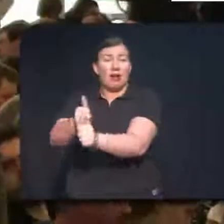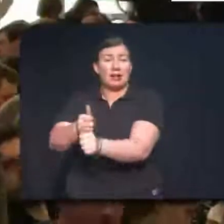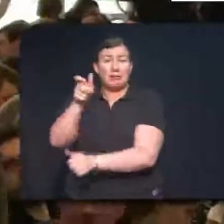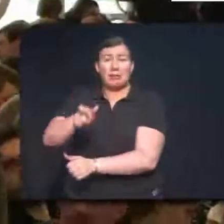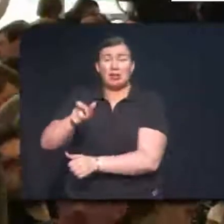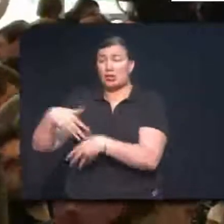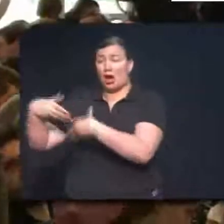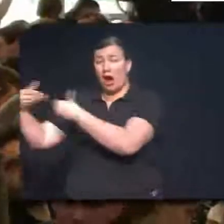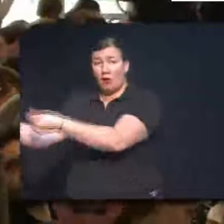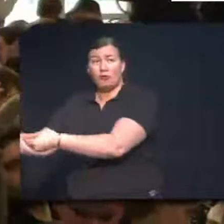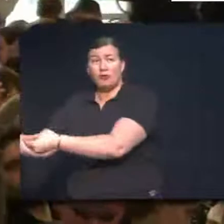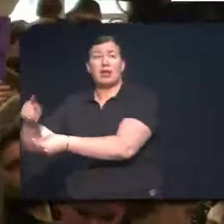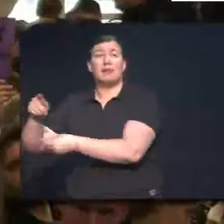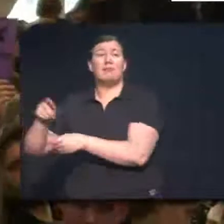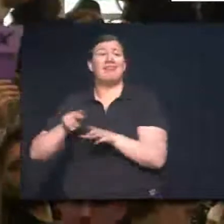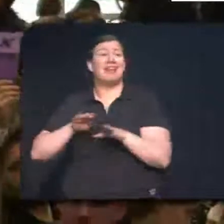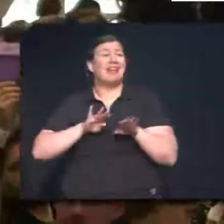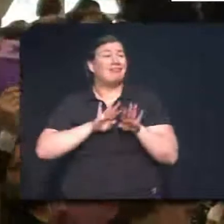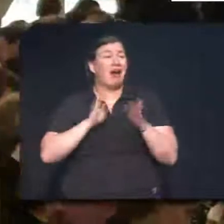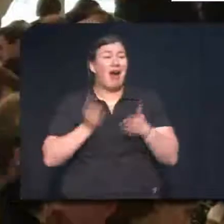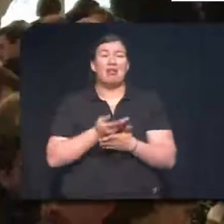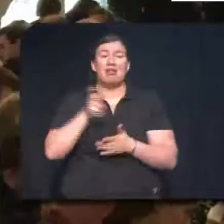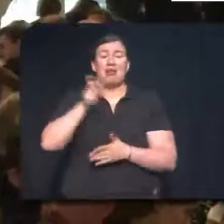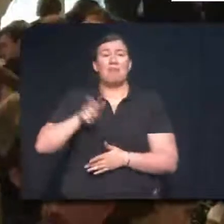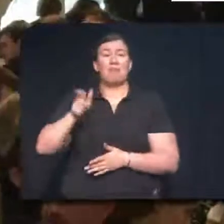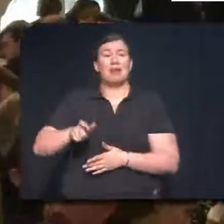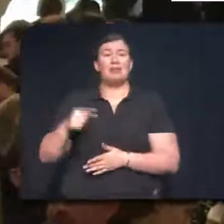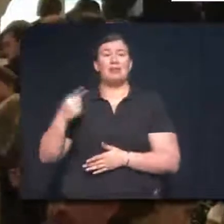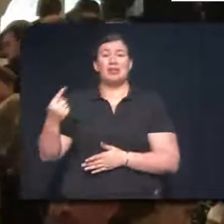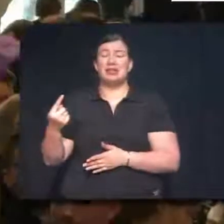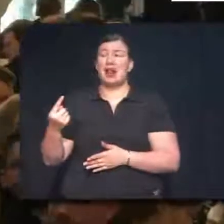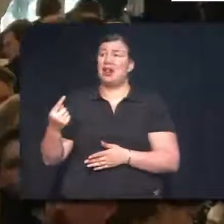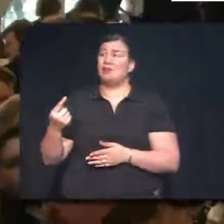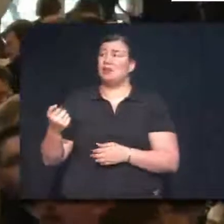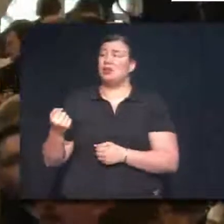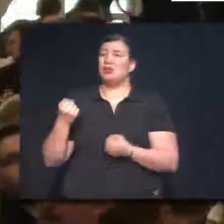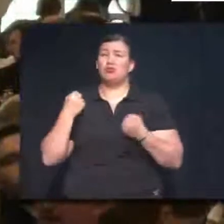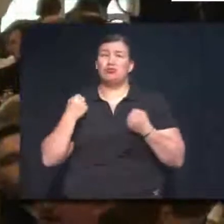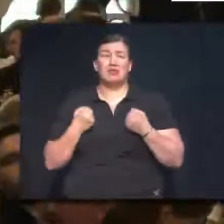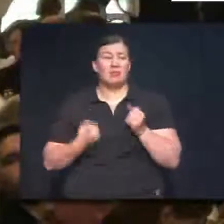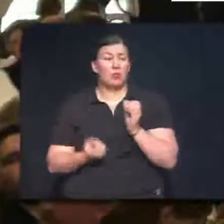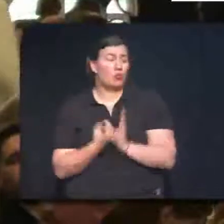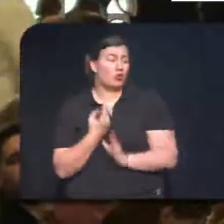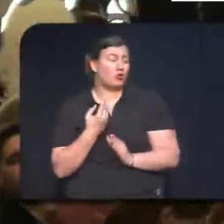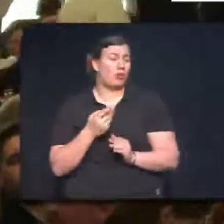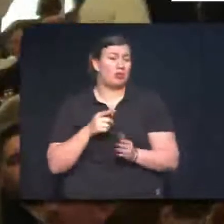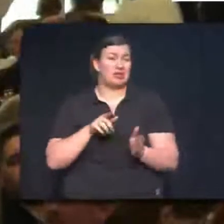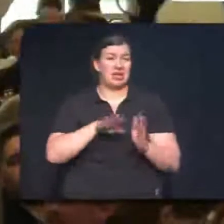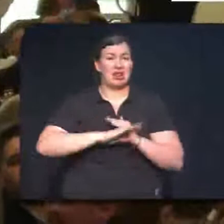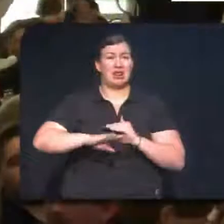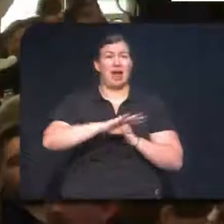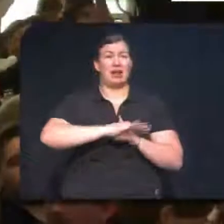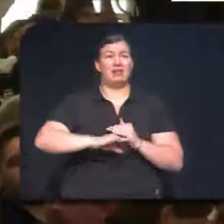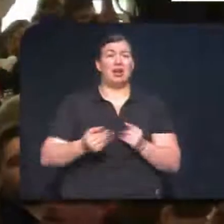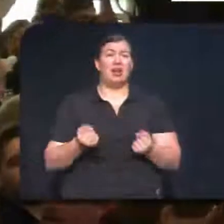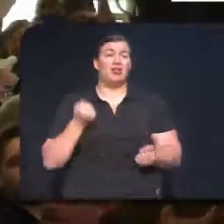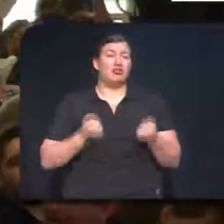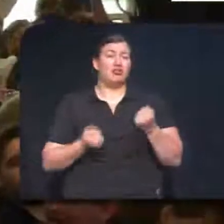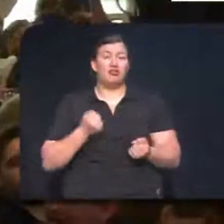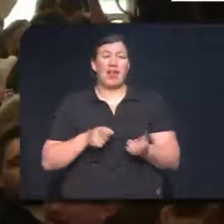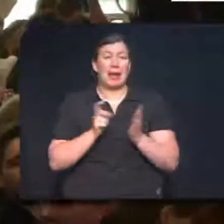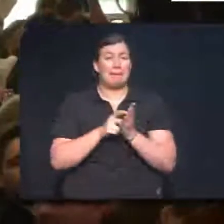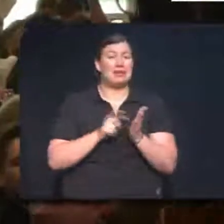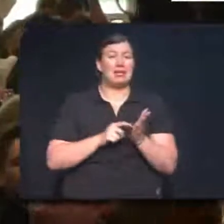die in ihren Ursprungsländern unter schwersten Bedingungen zu kämpfen haben und ihnen dadurch